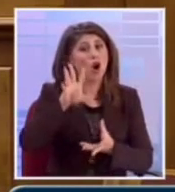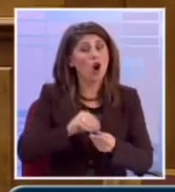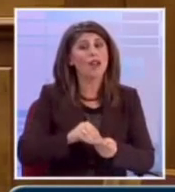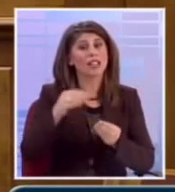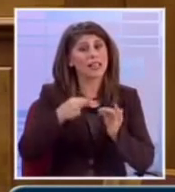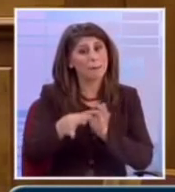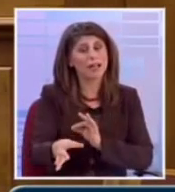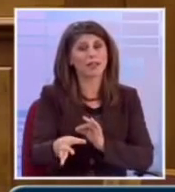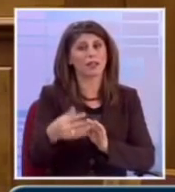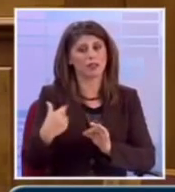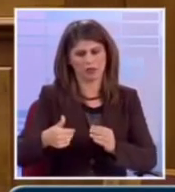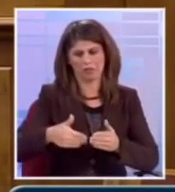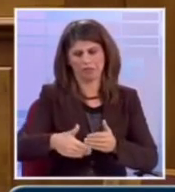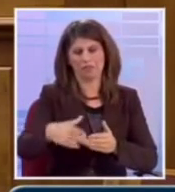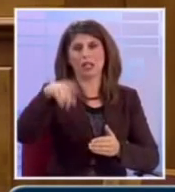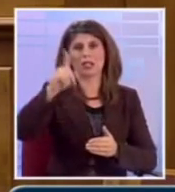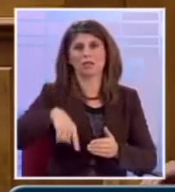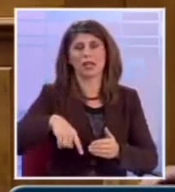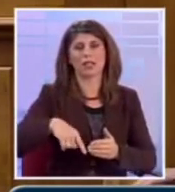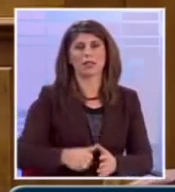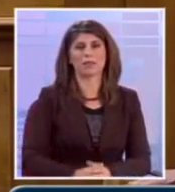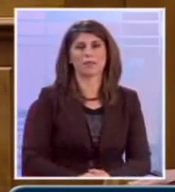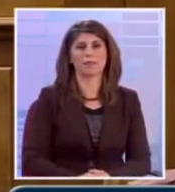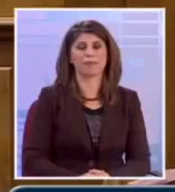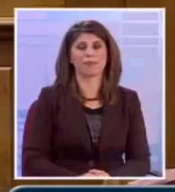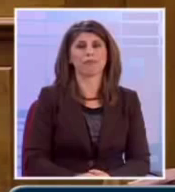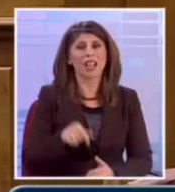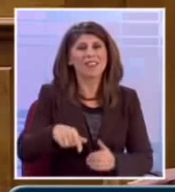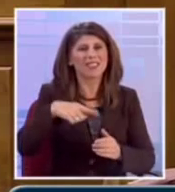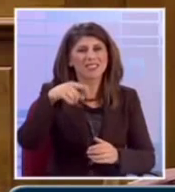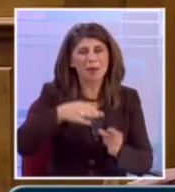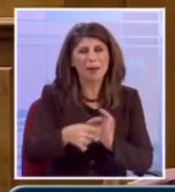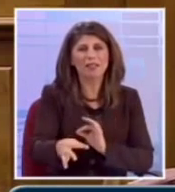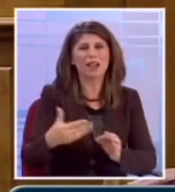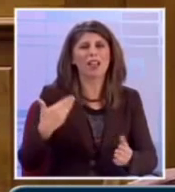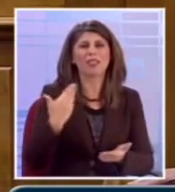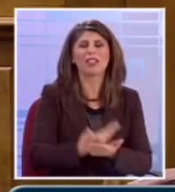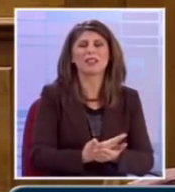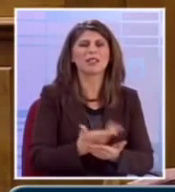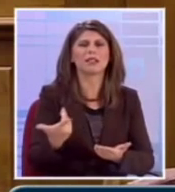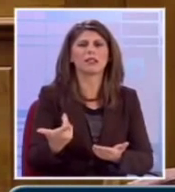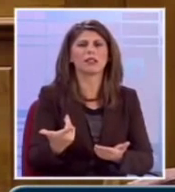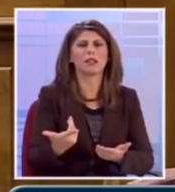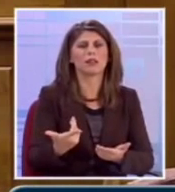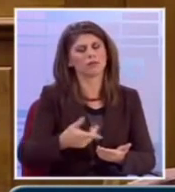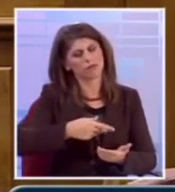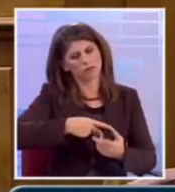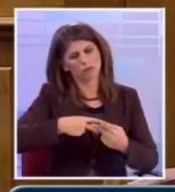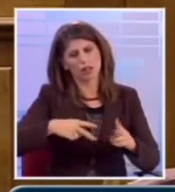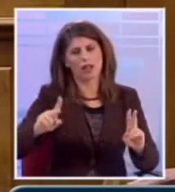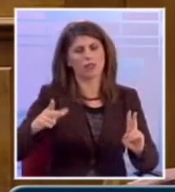έρθετε σε λίγες μέρες να ζητήσετε ελευκή επιταγή μέσω της προεδρικής εκλογής